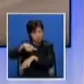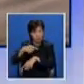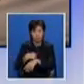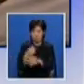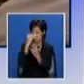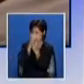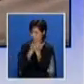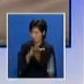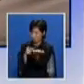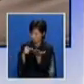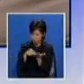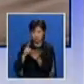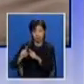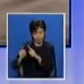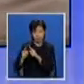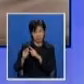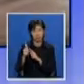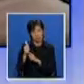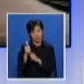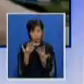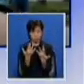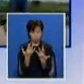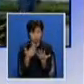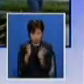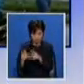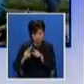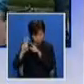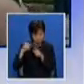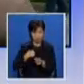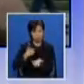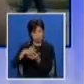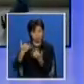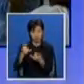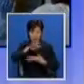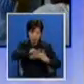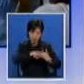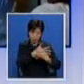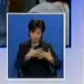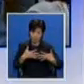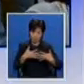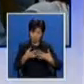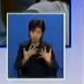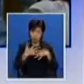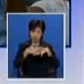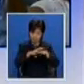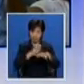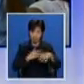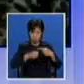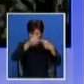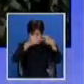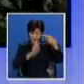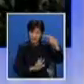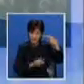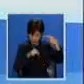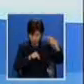ดี๋ยวก็จะได้เล่าให้ฟังในช่วงที่2ของรายการว่าแผนการปรองดองที่ผมมีอยู่5ข้อนั้นเป็นแผนที่จะมีคำตอบส